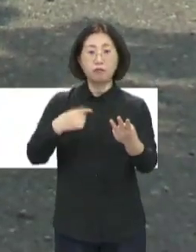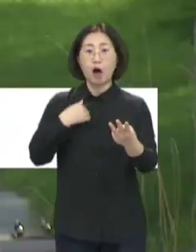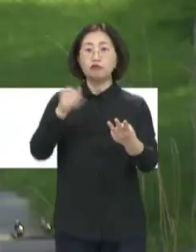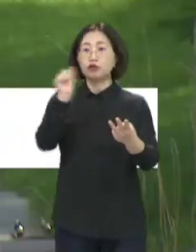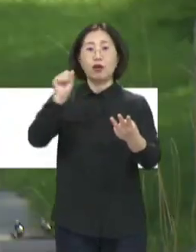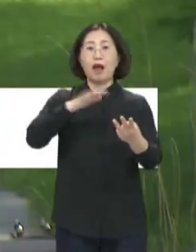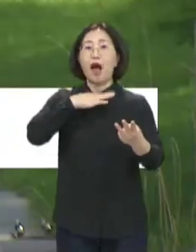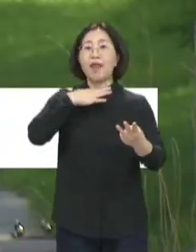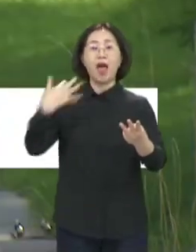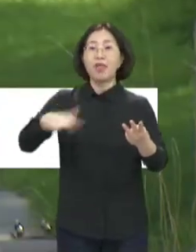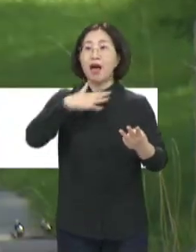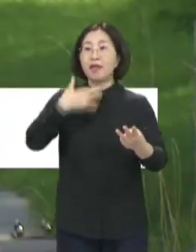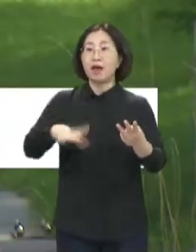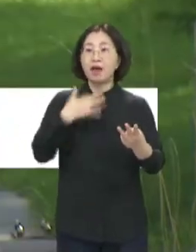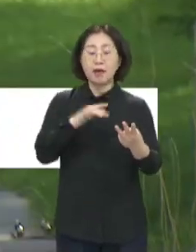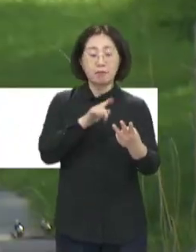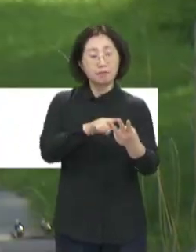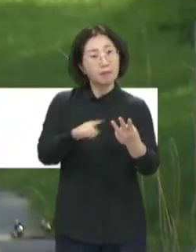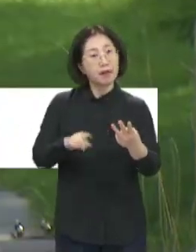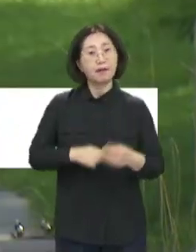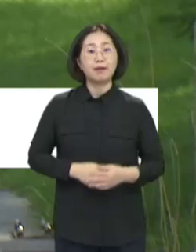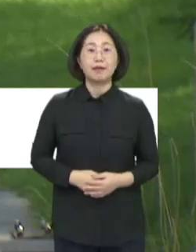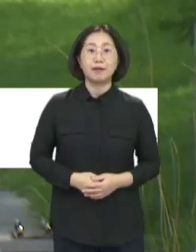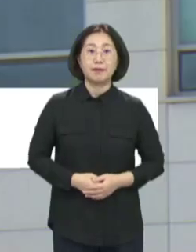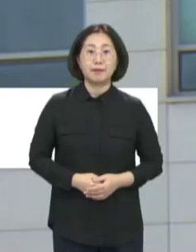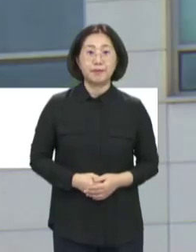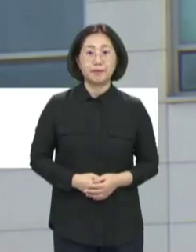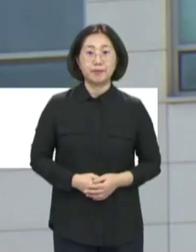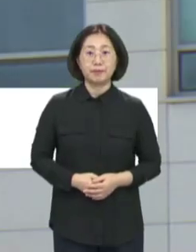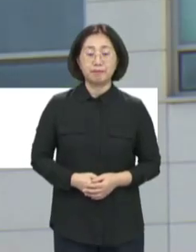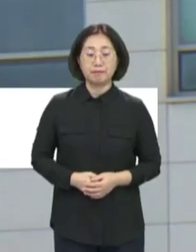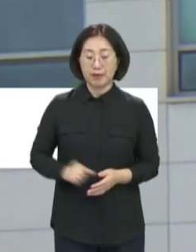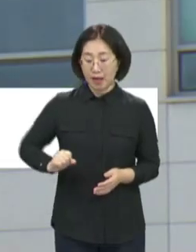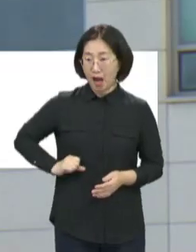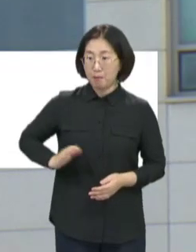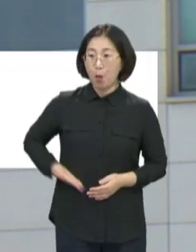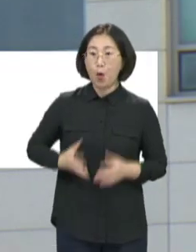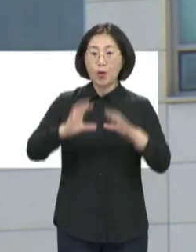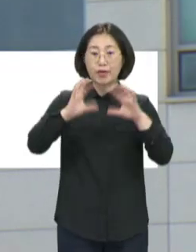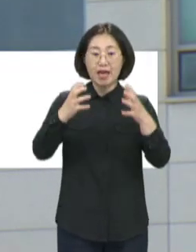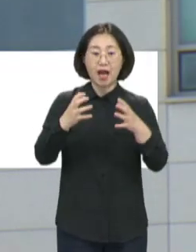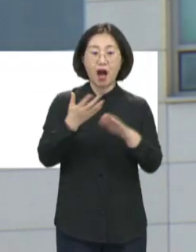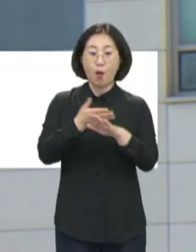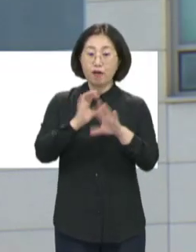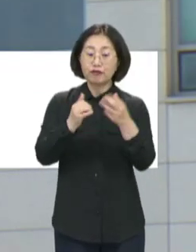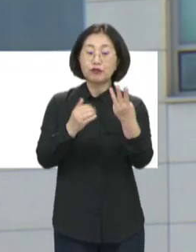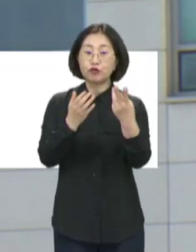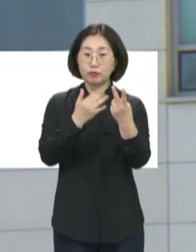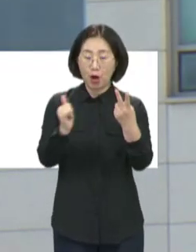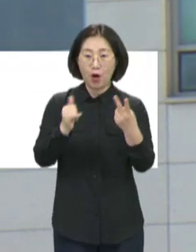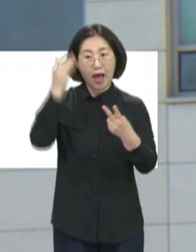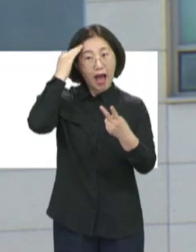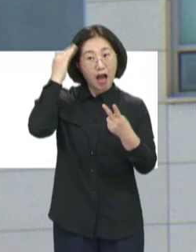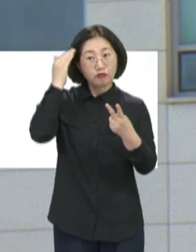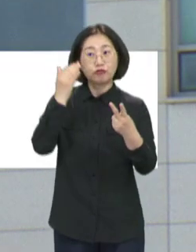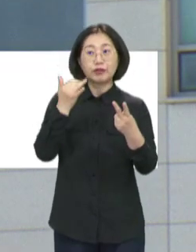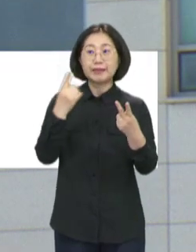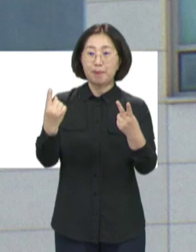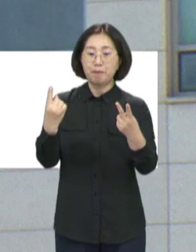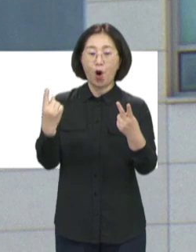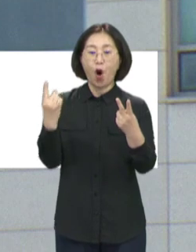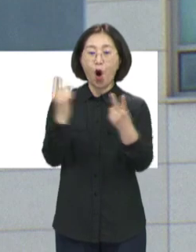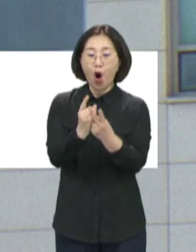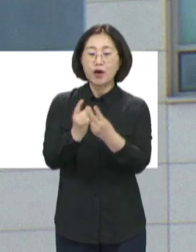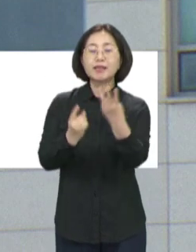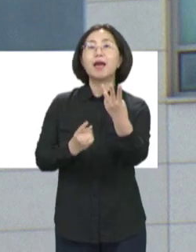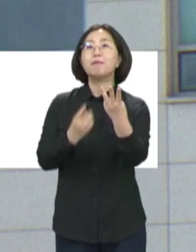않았다며 혐의를 부인하고 있는 것으로 전해졌습니다. 캄보디아 외국인 2명과 한국인 1명 총 3명이